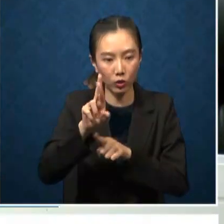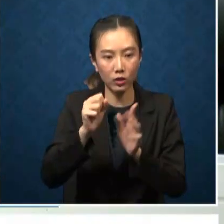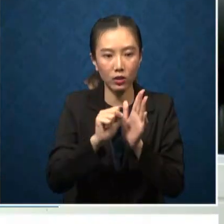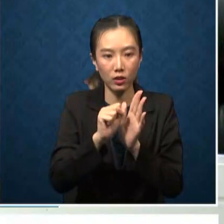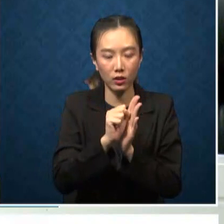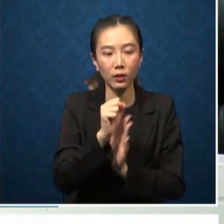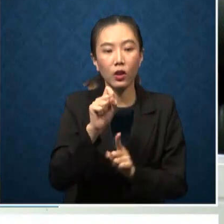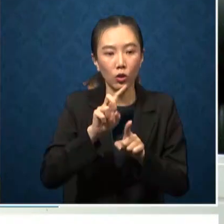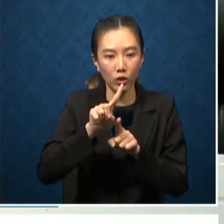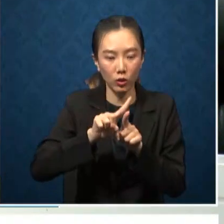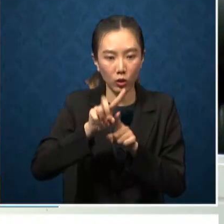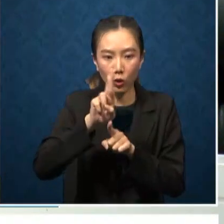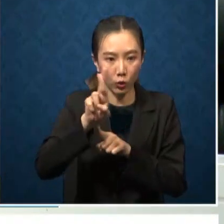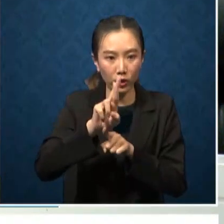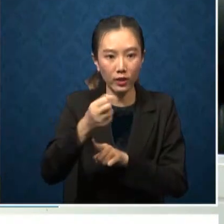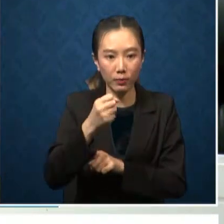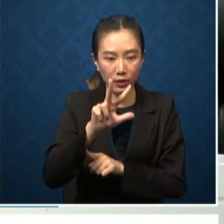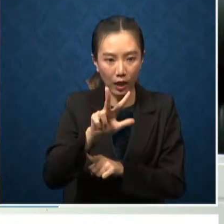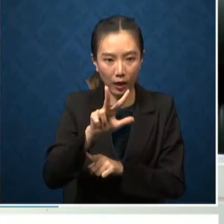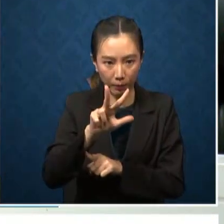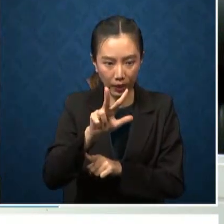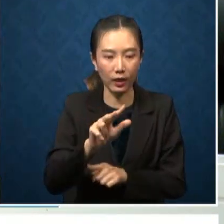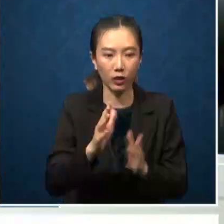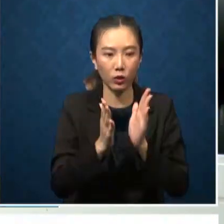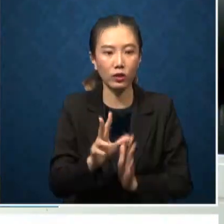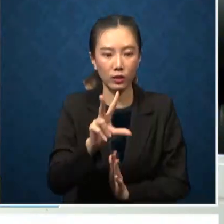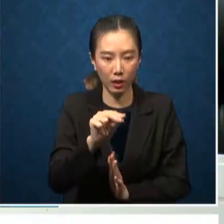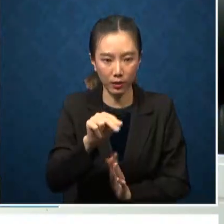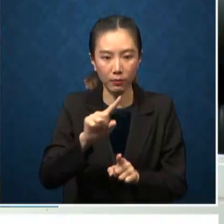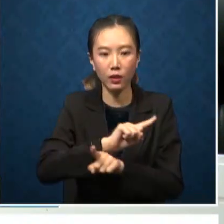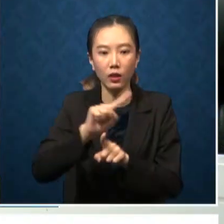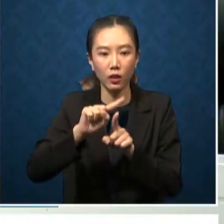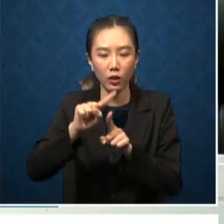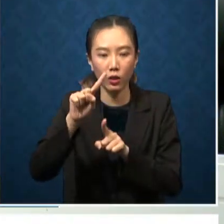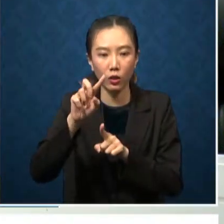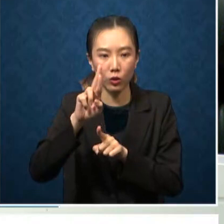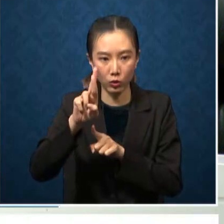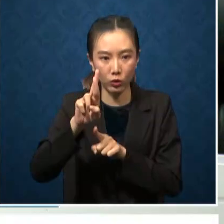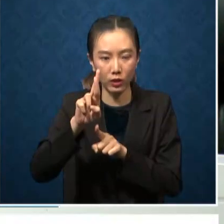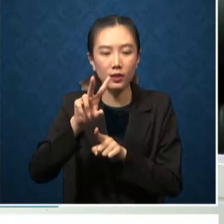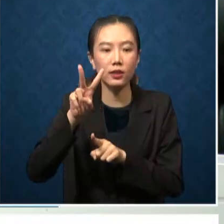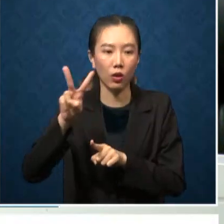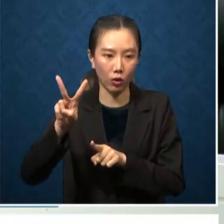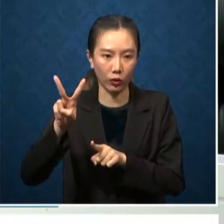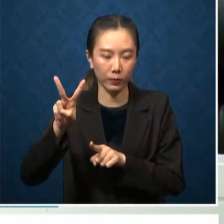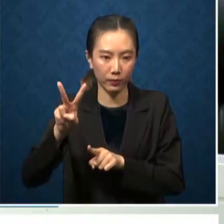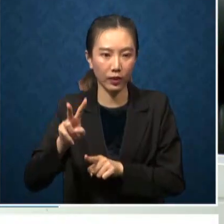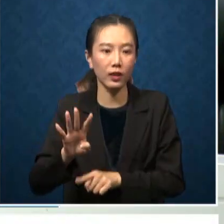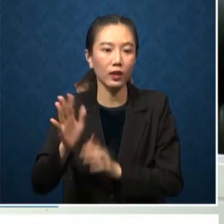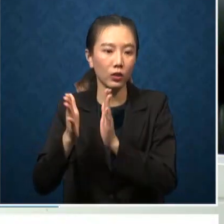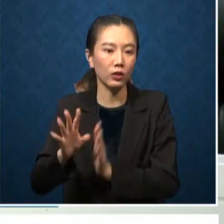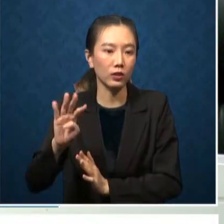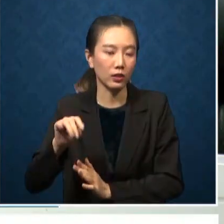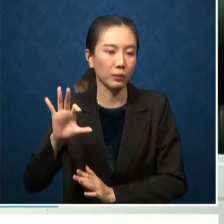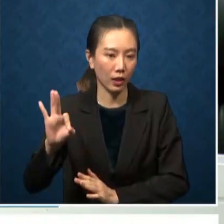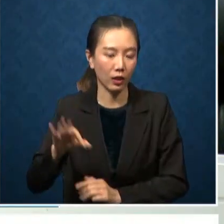14และรุ่น15รวม69คนประเด็นสุดท้ายเป็นเรื่องของการสร้างความร่วมมือกับระหว่างประเทศนะคะเราก็ทำทั้งในระดับภูมิ